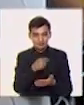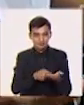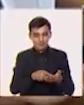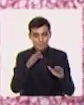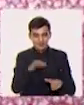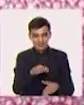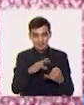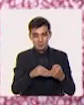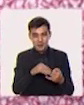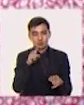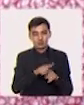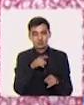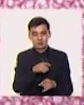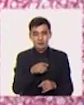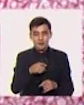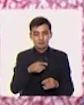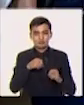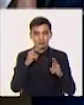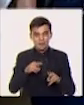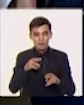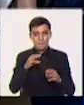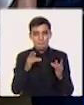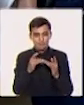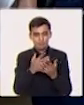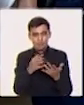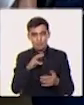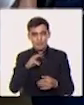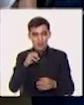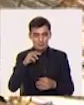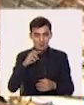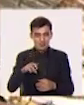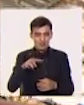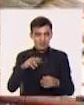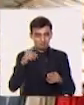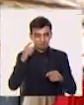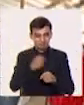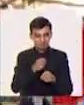есептелінетін жерді жиһаз өндіретін кәсіпорынға 5 жылға жалға беріп жіберіпті.